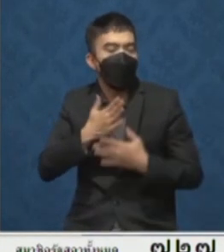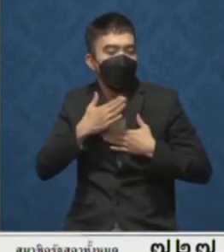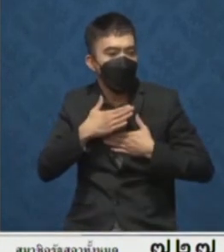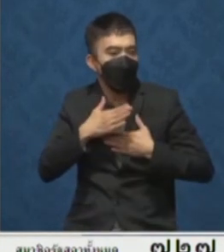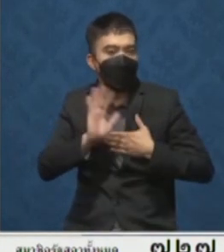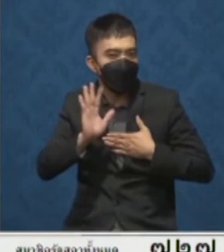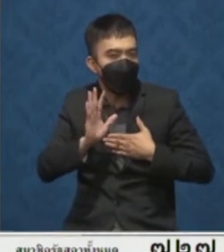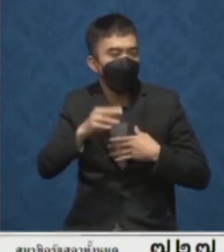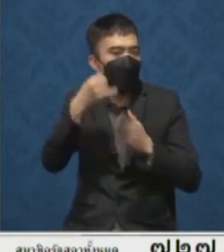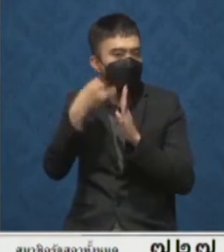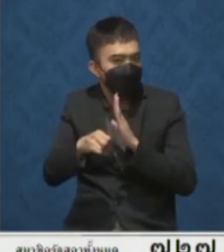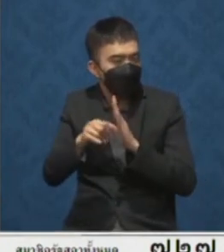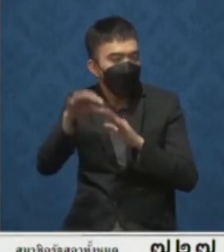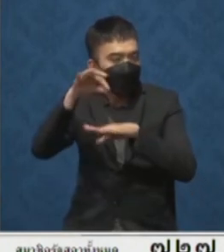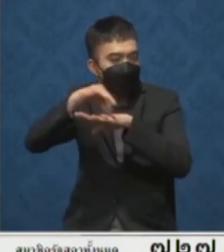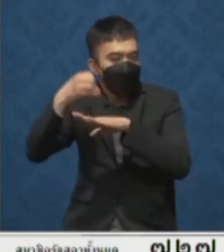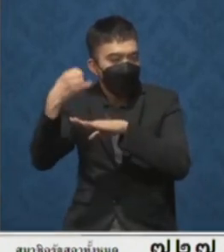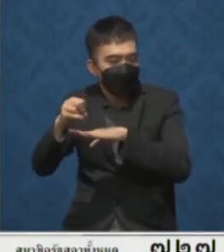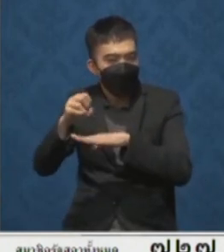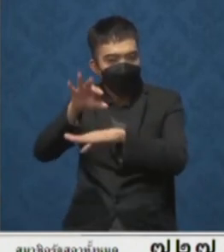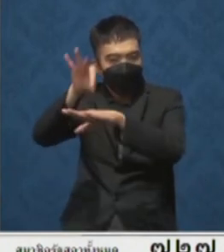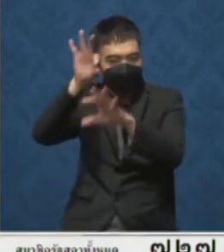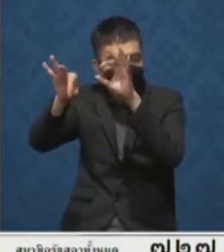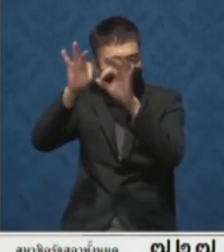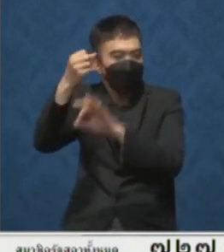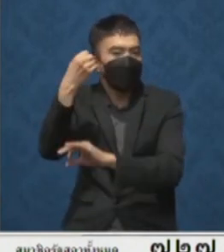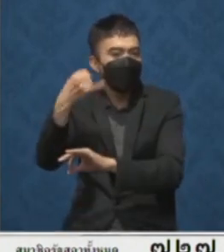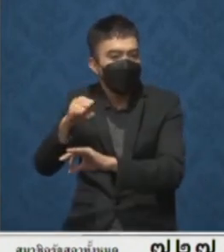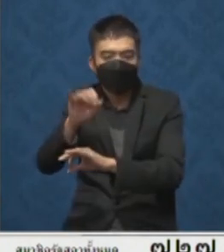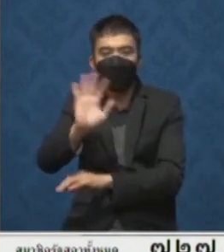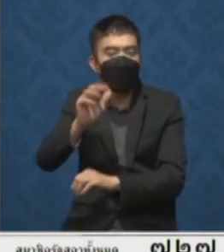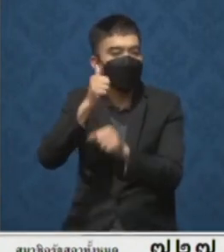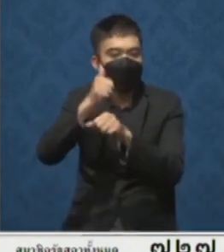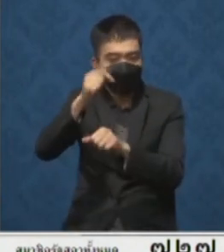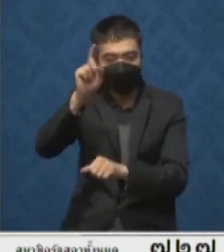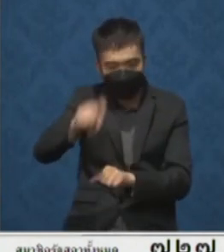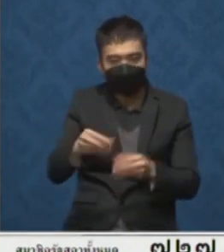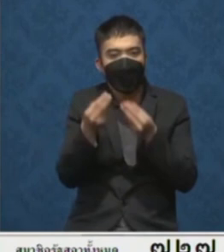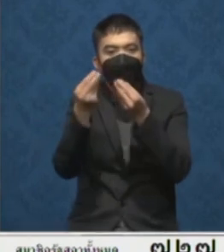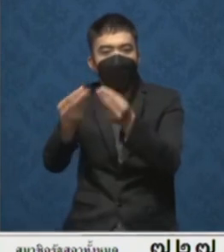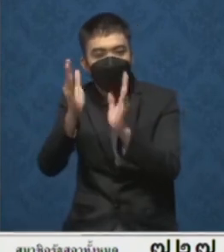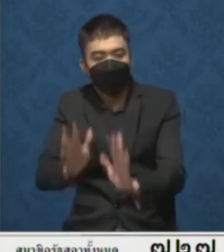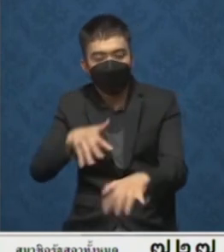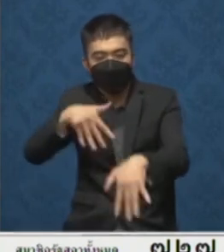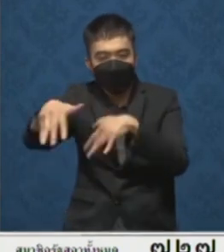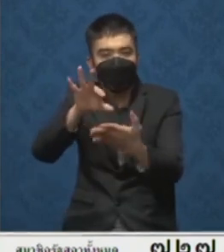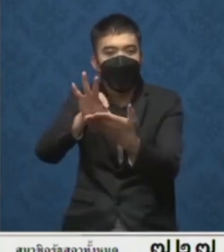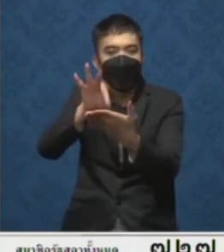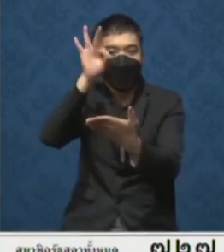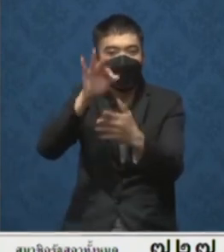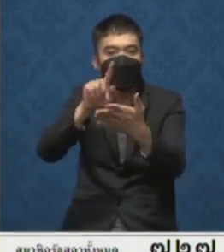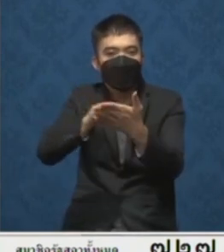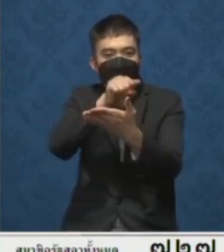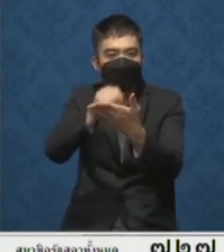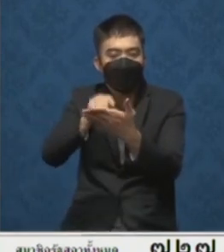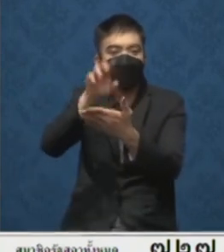ให้การเลือกนายกรัฐมนตรีเป็นหน้าที่ของผู้แทนราษฎรที่มาจากการเลือกตั้งของพี่น้องประชาชนท่านประธานคะกว่าเรา